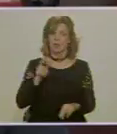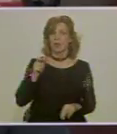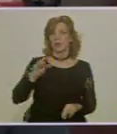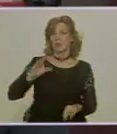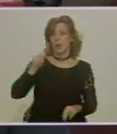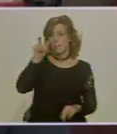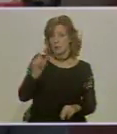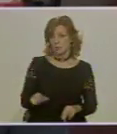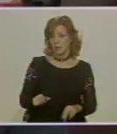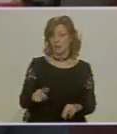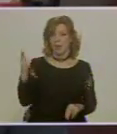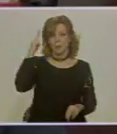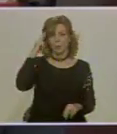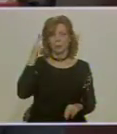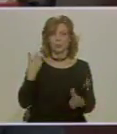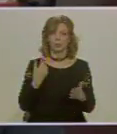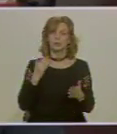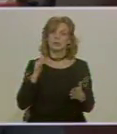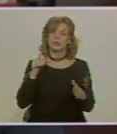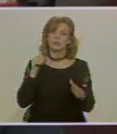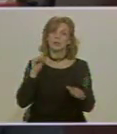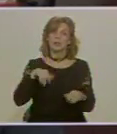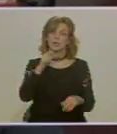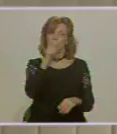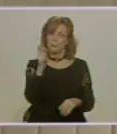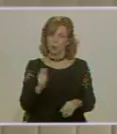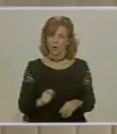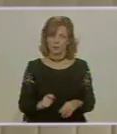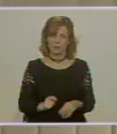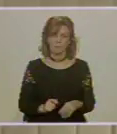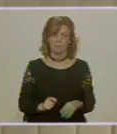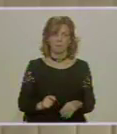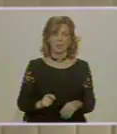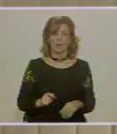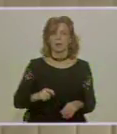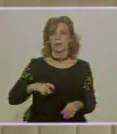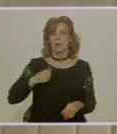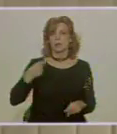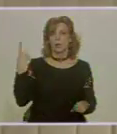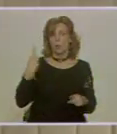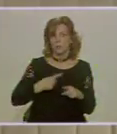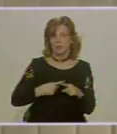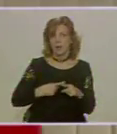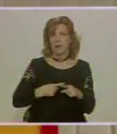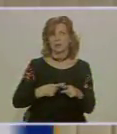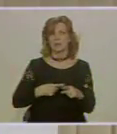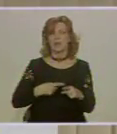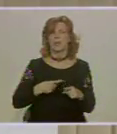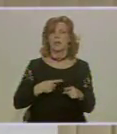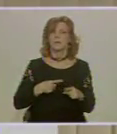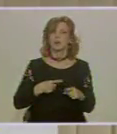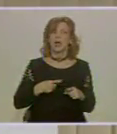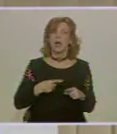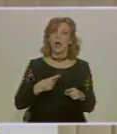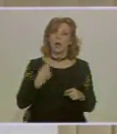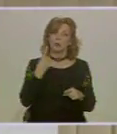bine în cadrul proiectelor în care acesta se implică trup și suflet. E vorba de obligația pe care, sau de menirea pe care o are un profesor, și